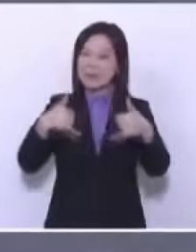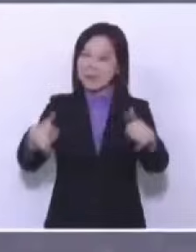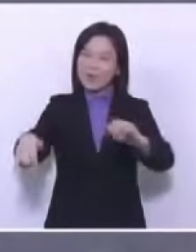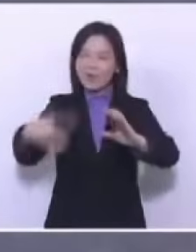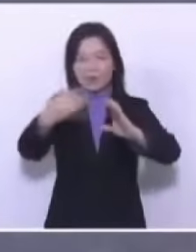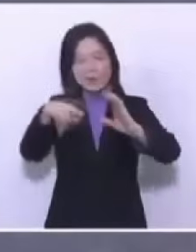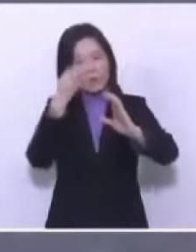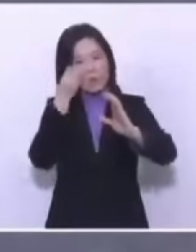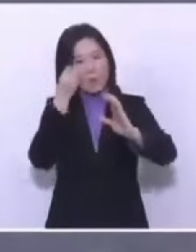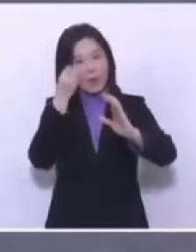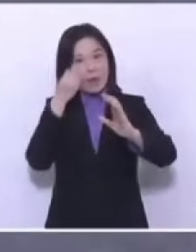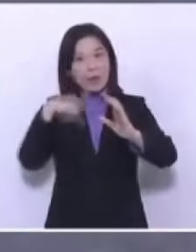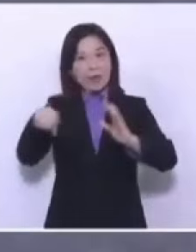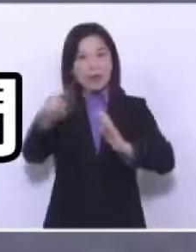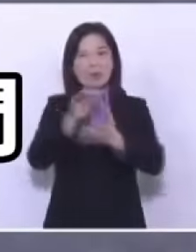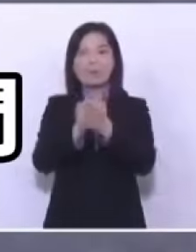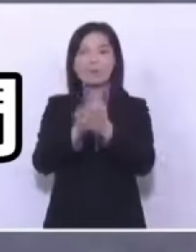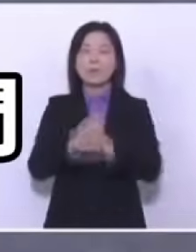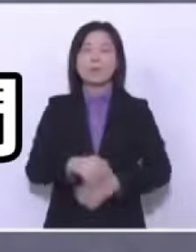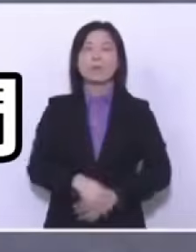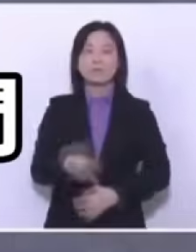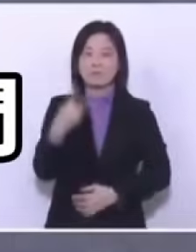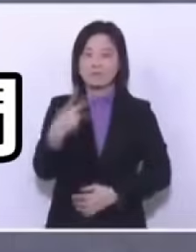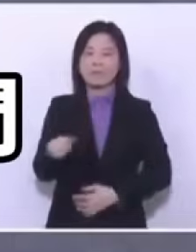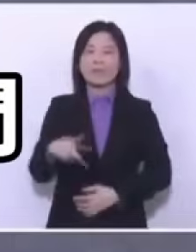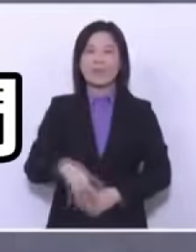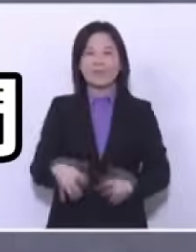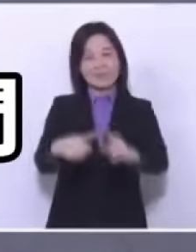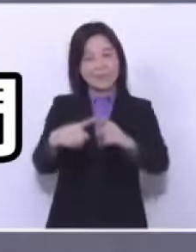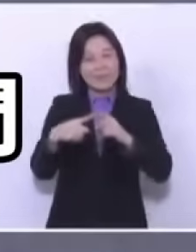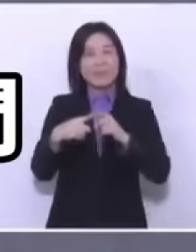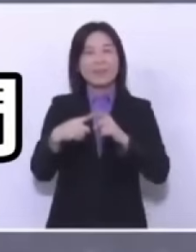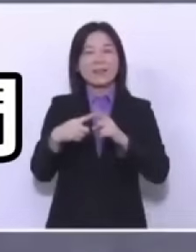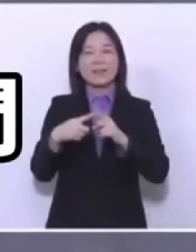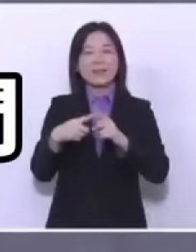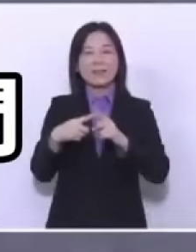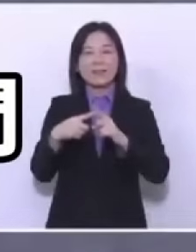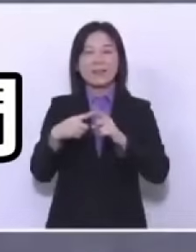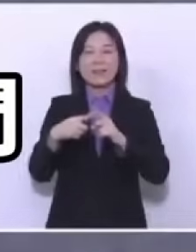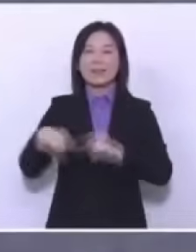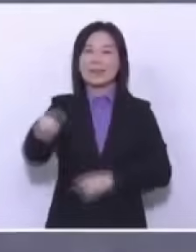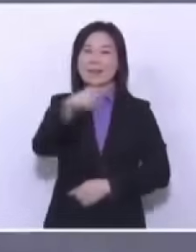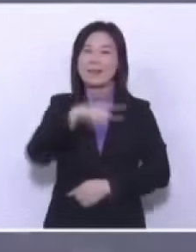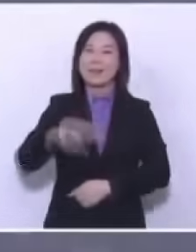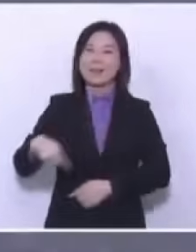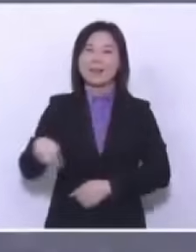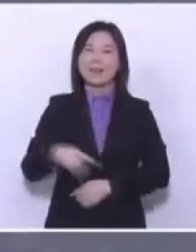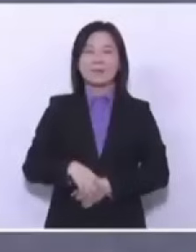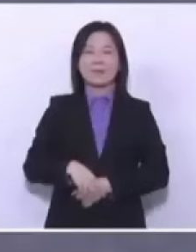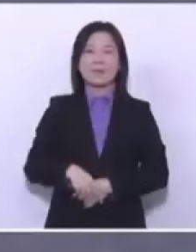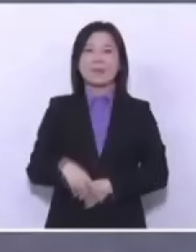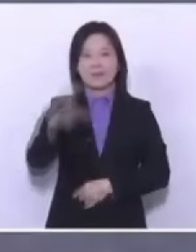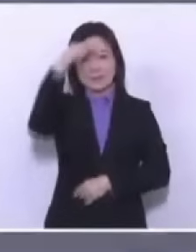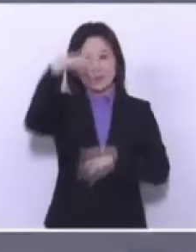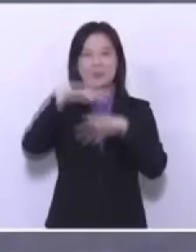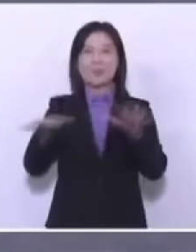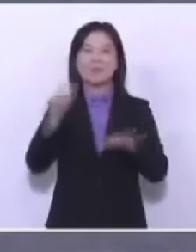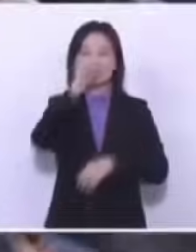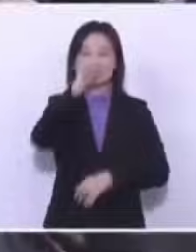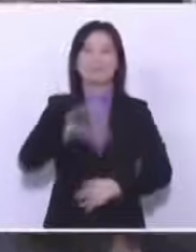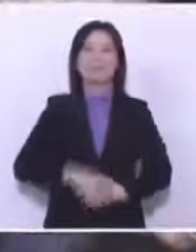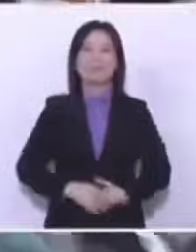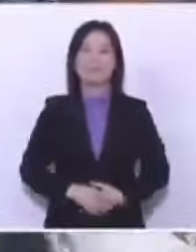观看直播的朋友们，还有在现场的 Team KP 伙伴们，大家午安，大家好。